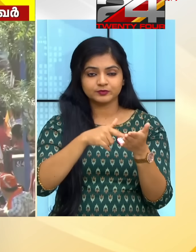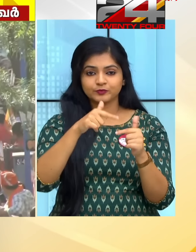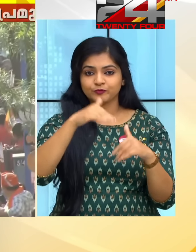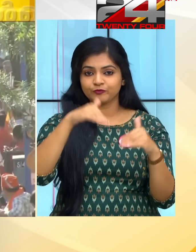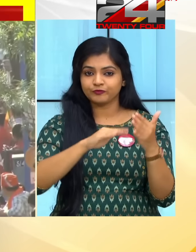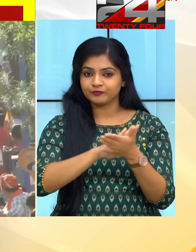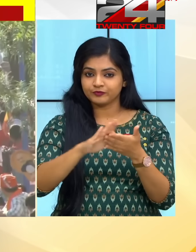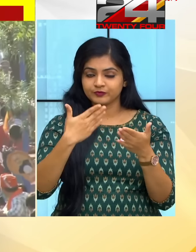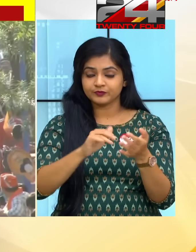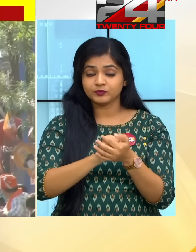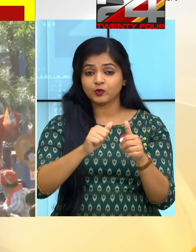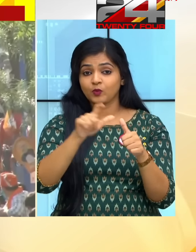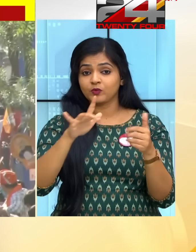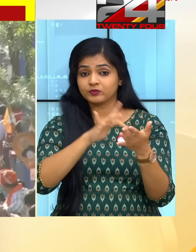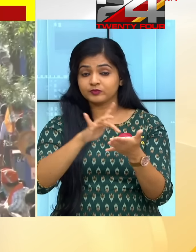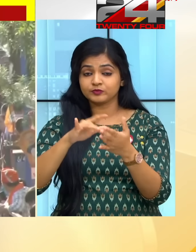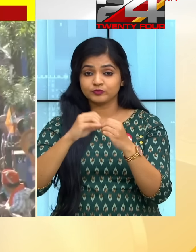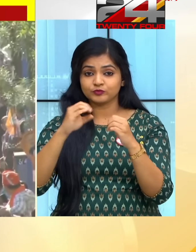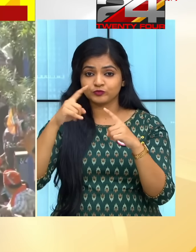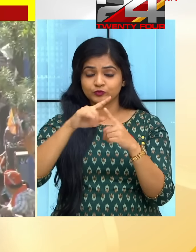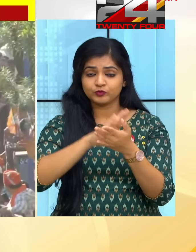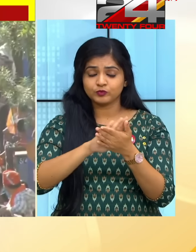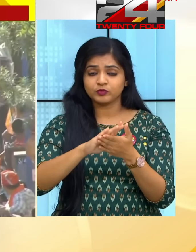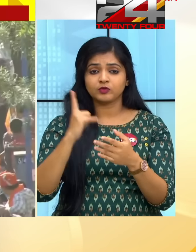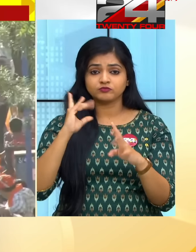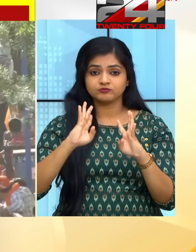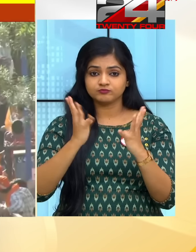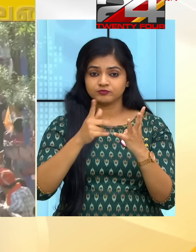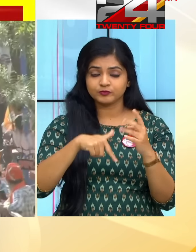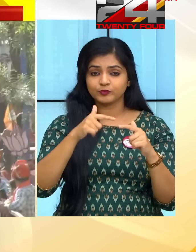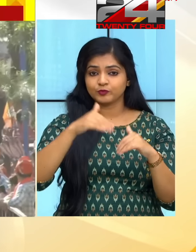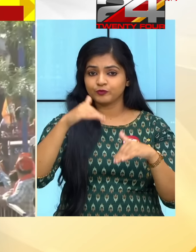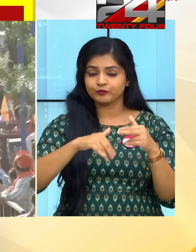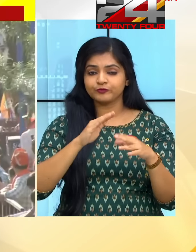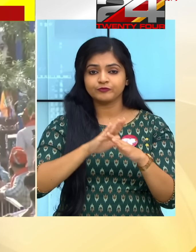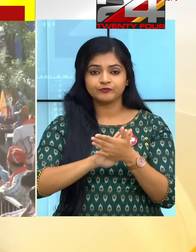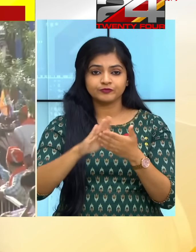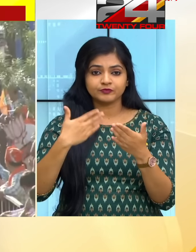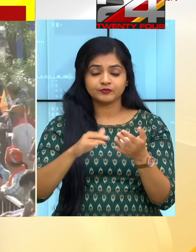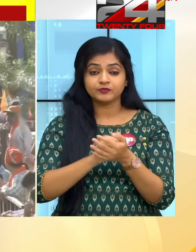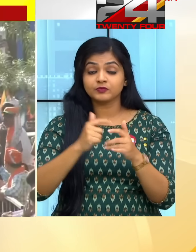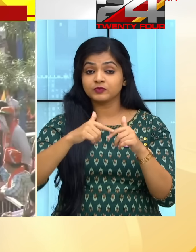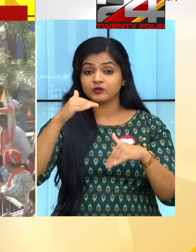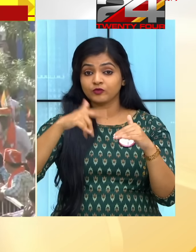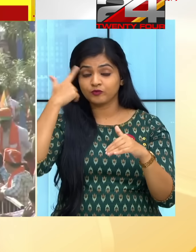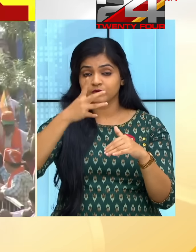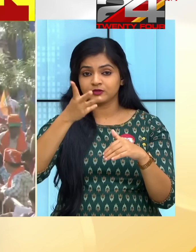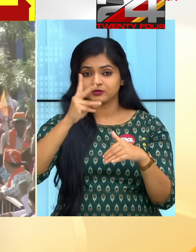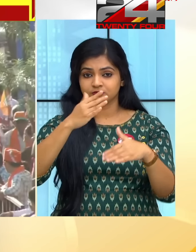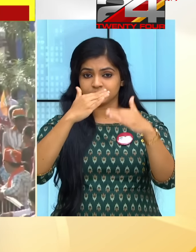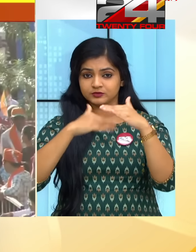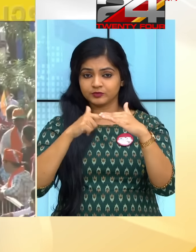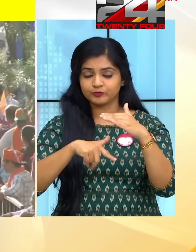ശക്തമായിട്ടുള്ള സുരക്ഷാ സംവിധാനങ്ങളുടെ നടുവിലായിരുന്നു തെരഞ്ഞെടുപ്പ് നടപടിക്രമങ്ങൾ നടന്നു വന്നത്. തെരഞ്ഞെടുപ്പിന്റെ മൂന്നാം ഘട്ട